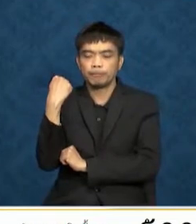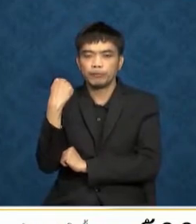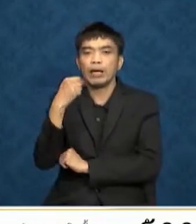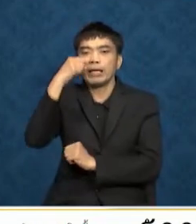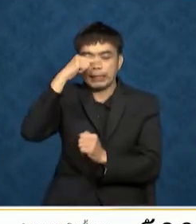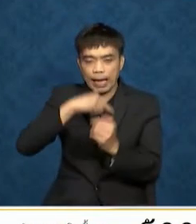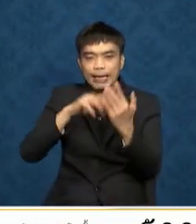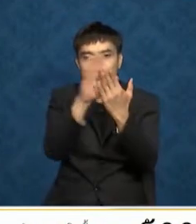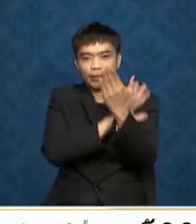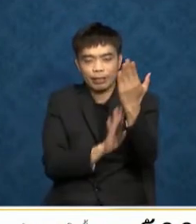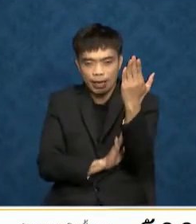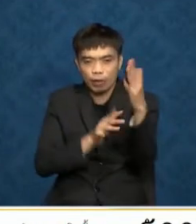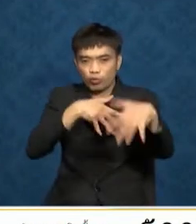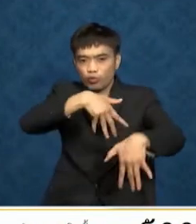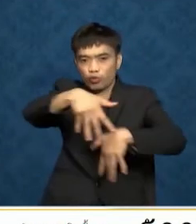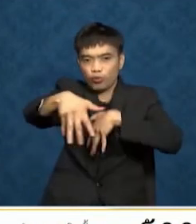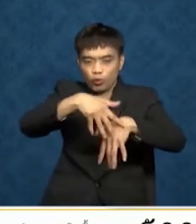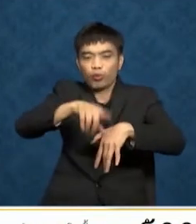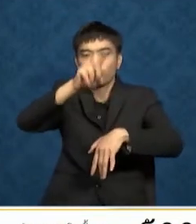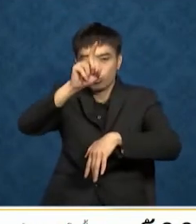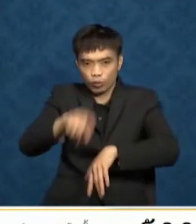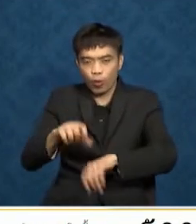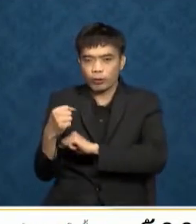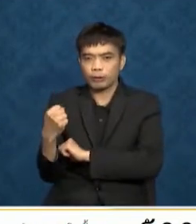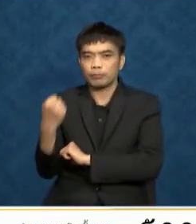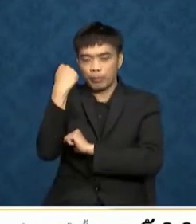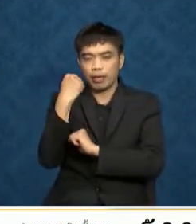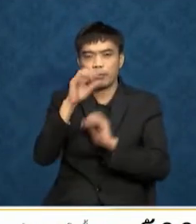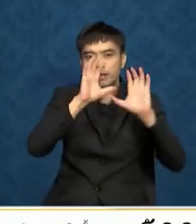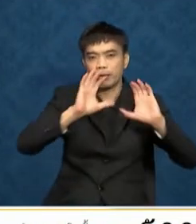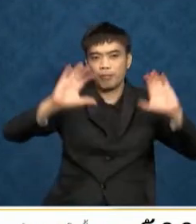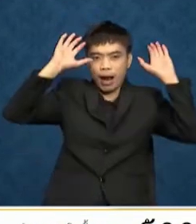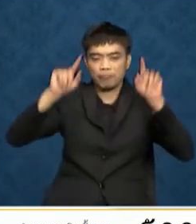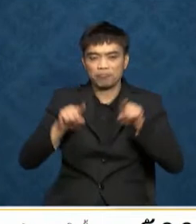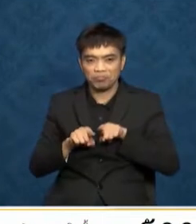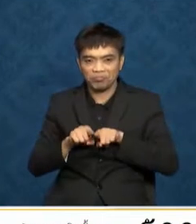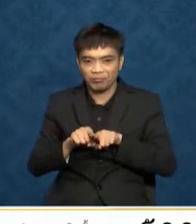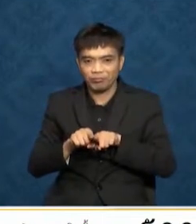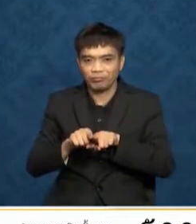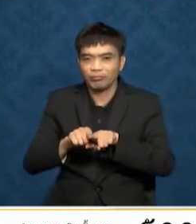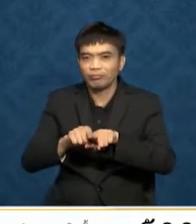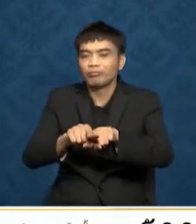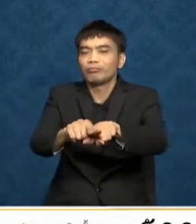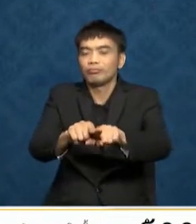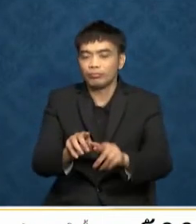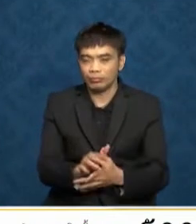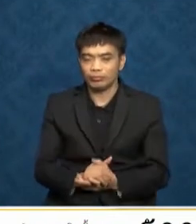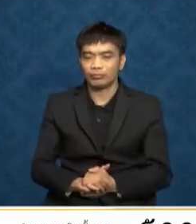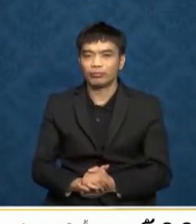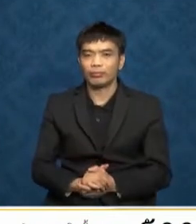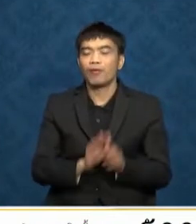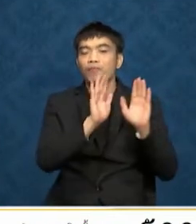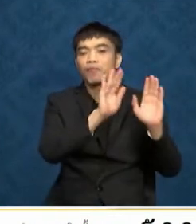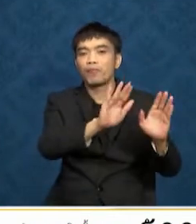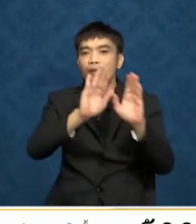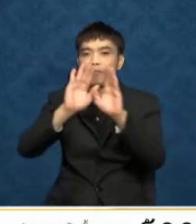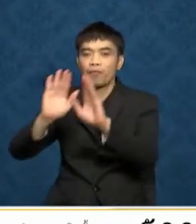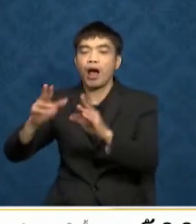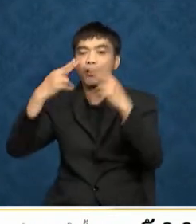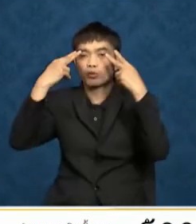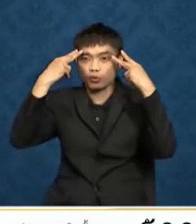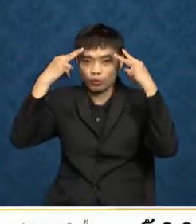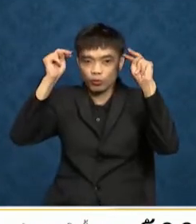ต้องเดินหน้าพัฒนาประเทศพร้อมกับรัฐบาลผมฝากไปถึงนายกรัฐมนตรี